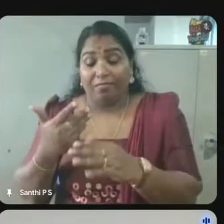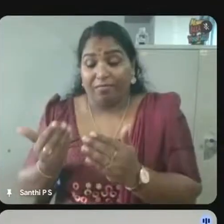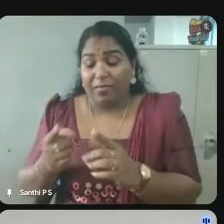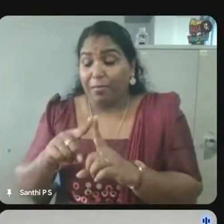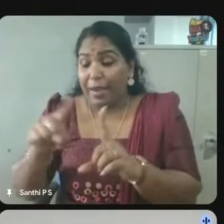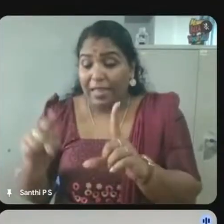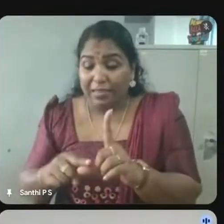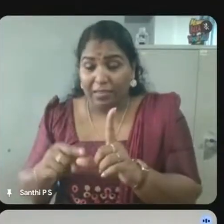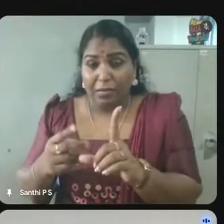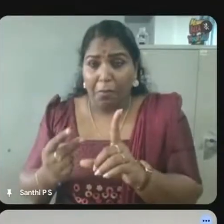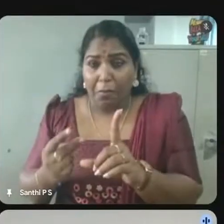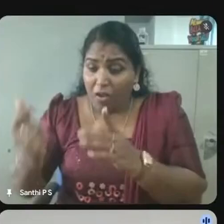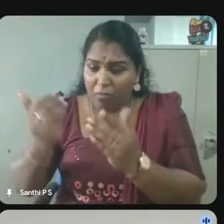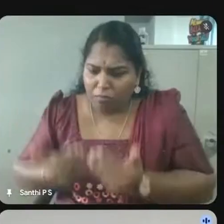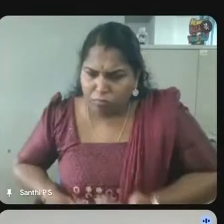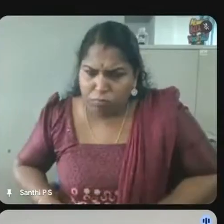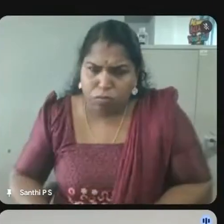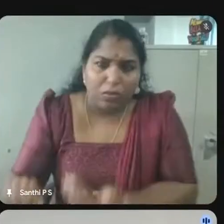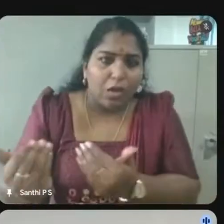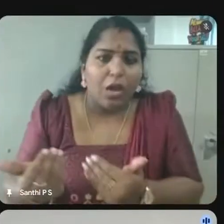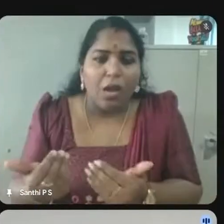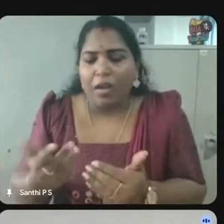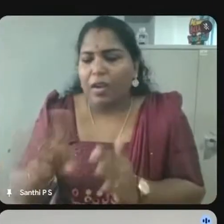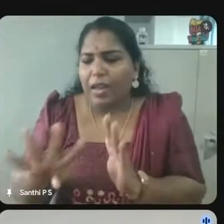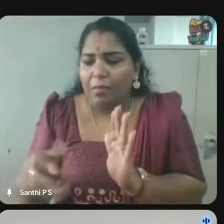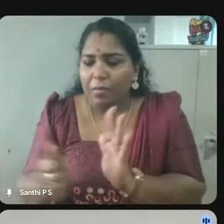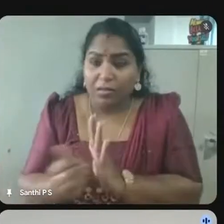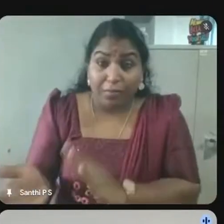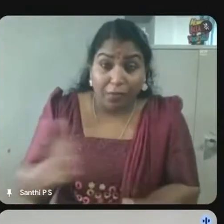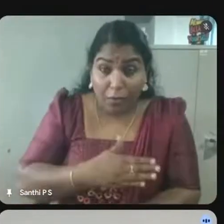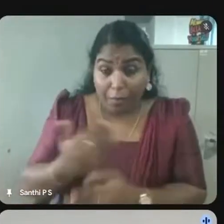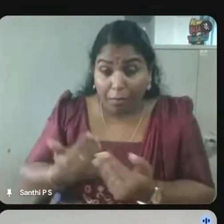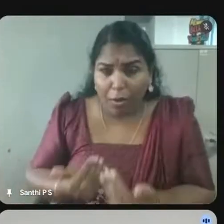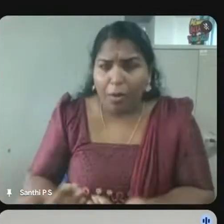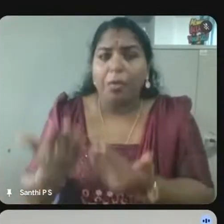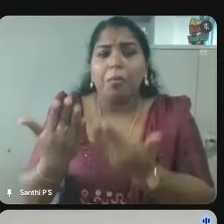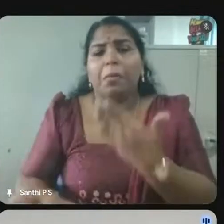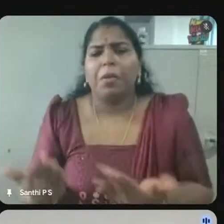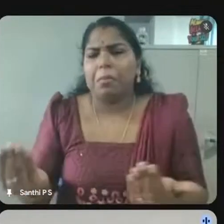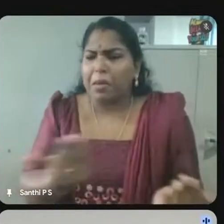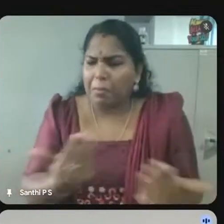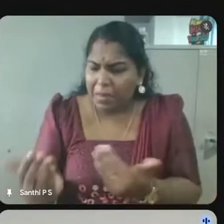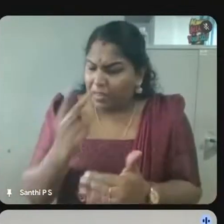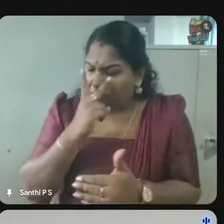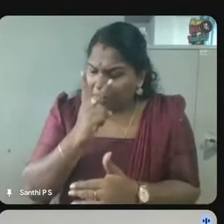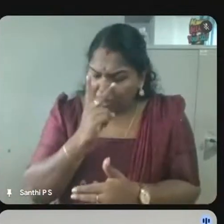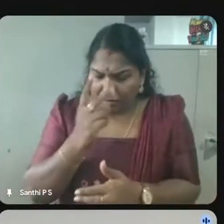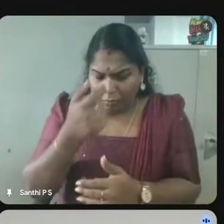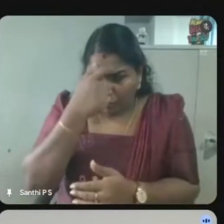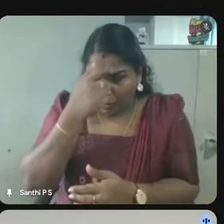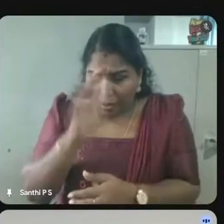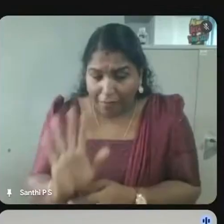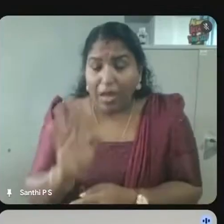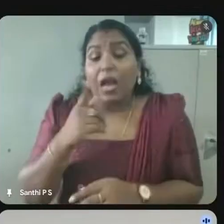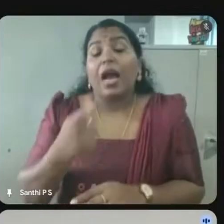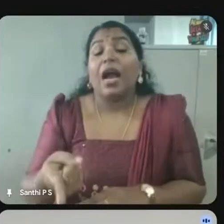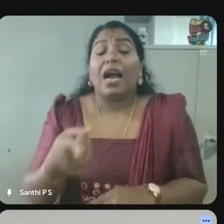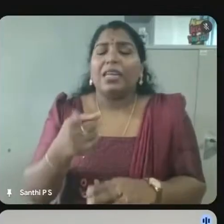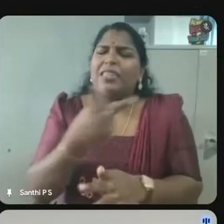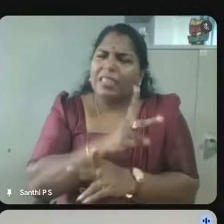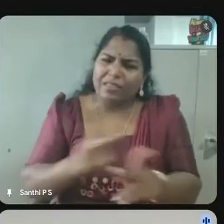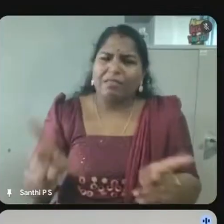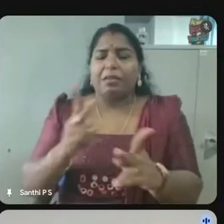ട്രക്കോമ പോലെയുള്ള ഇൻഫെക്ഷൻസ്, ഇങ്ങനെ പല കാര്യങ്ങളും നമ്മൾക്ക് ജസ്റ്റ് നേരത്തെ കണ്ടുപിടിച്ച് ചികിത്സിച്ചാൽ നമുക്ക്